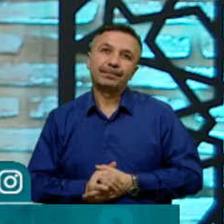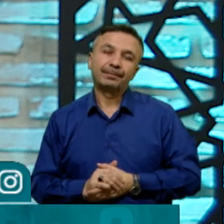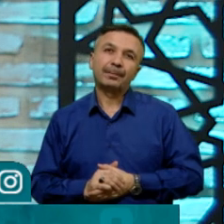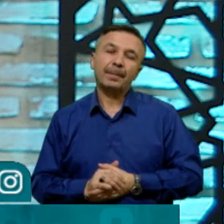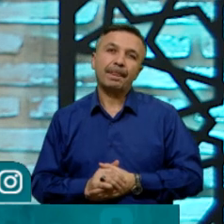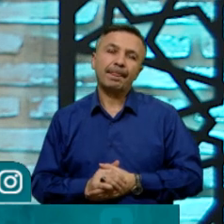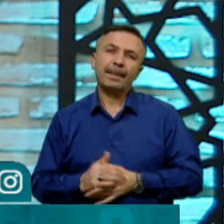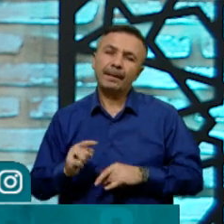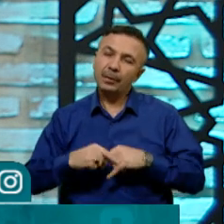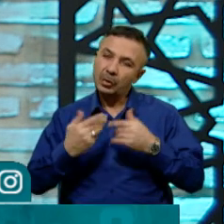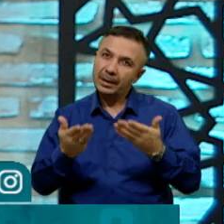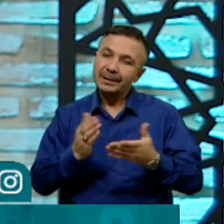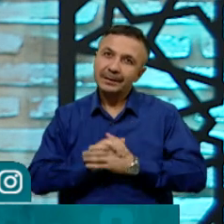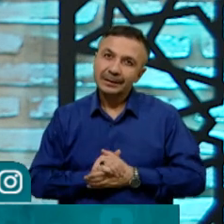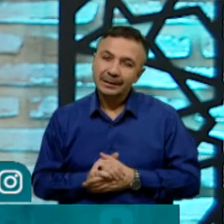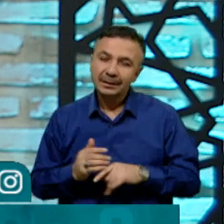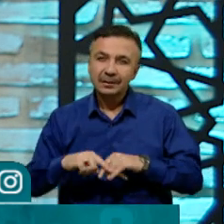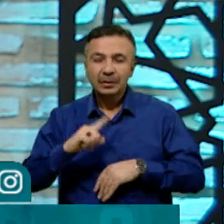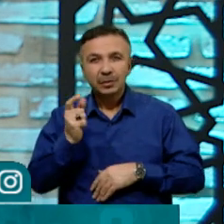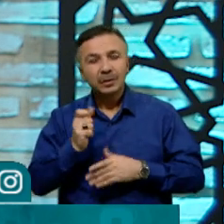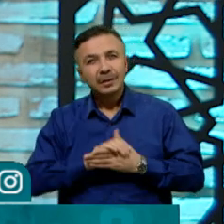olsun düzenli Hoş geldiniz yayınımıza